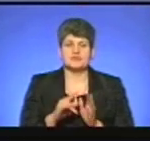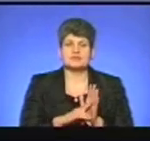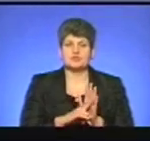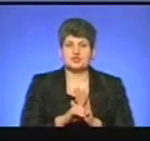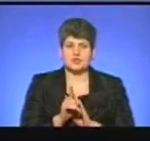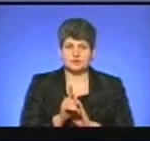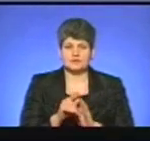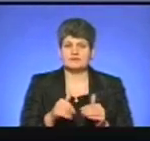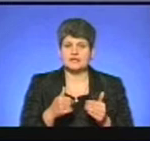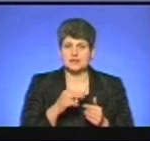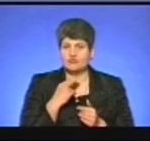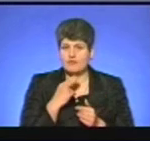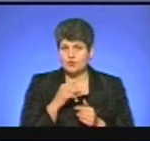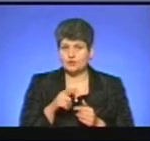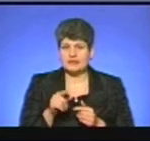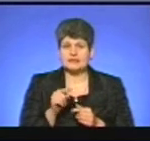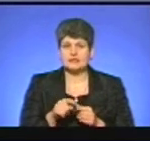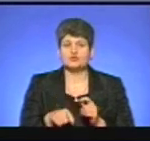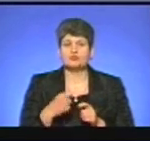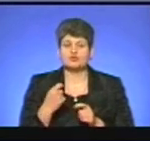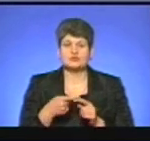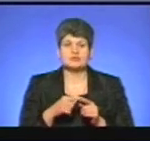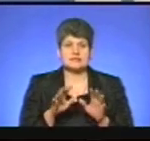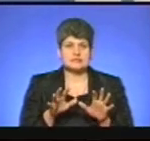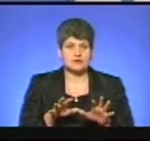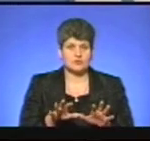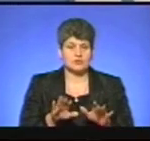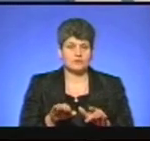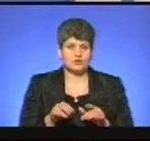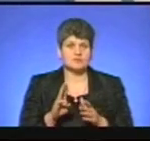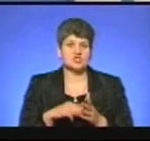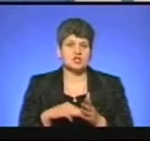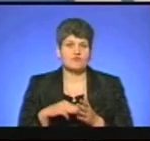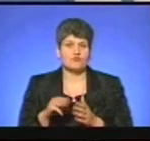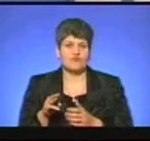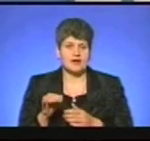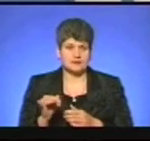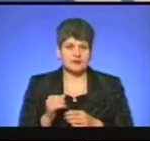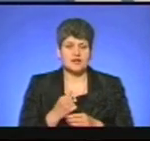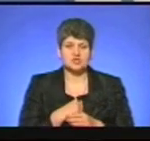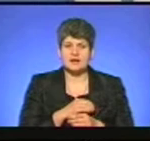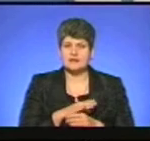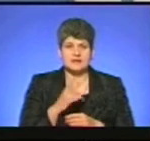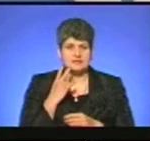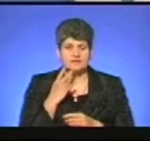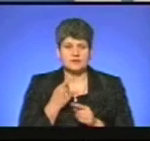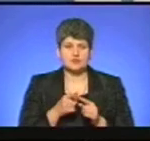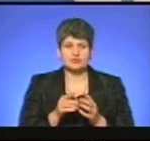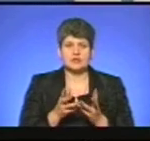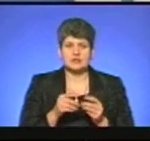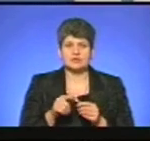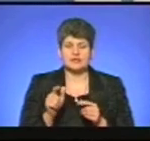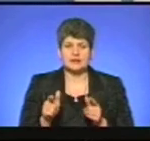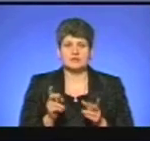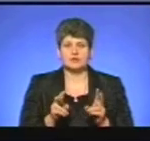спочатку звертати увагу людей на те, що вони порушують цей закон, а потім вже відповідно штрафувати. На жаль, не завжди на ту кількість людей знаходиться та